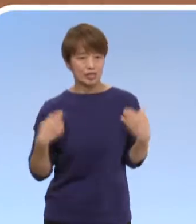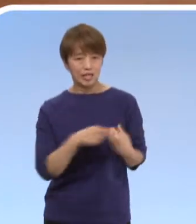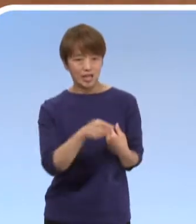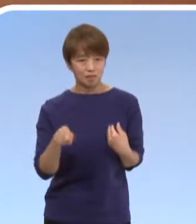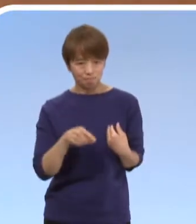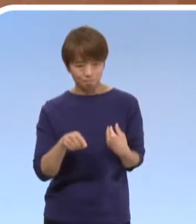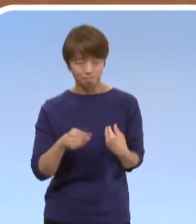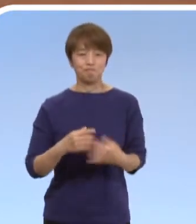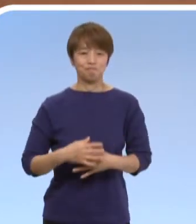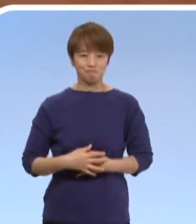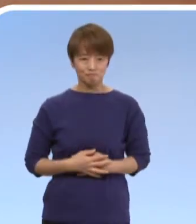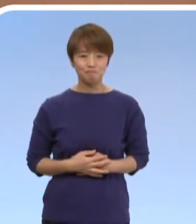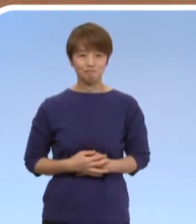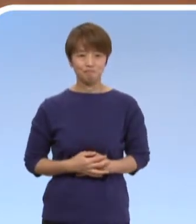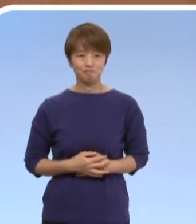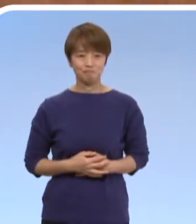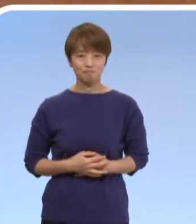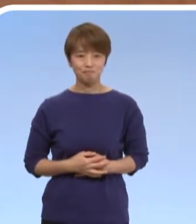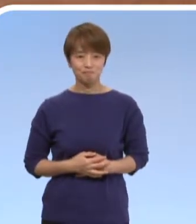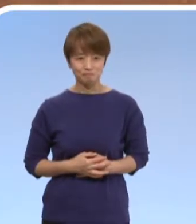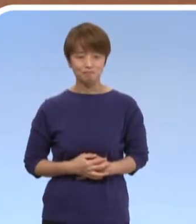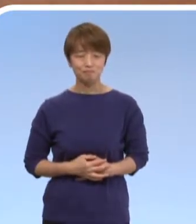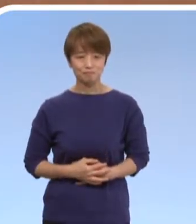も作り方を知らないんですって。